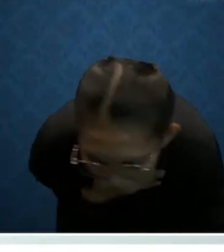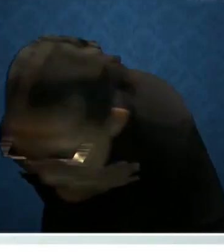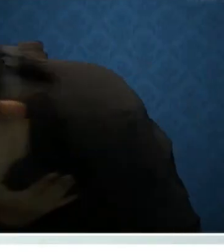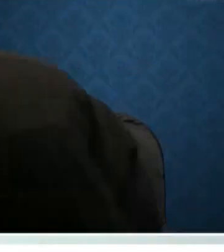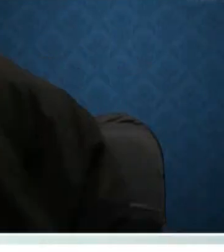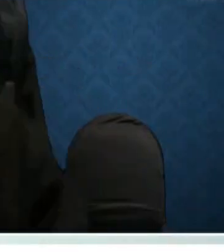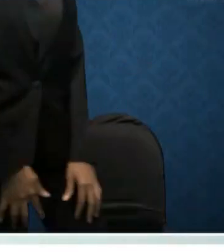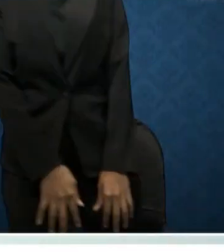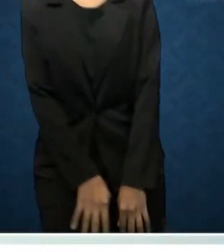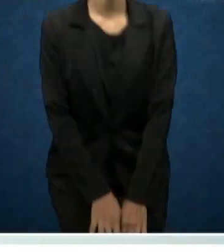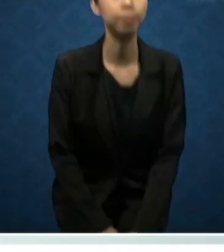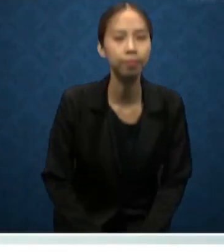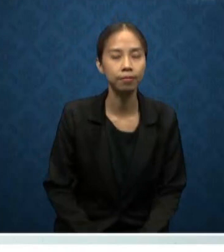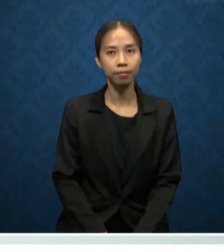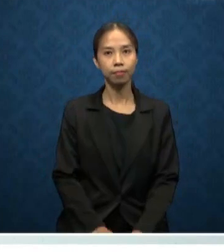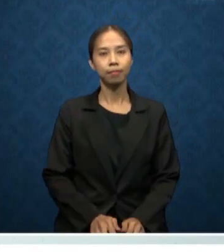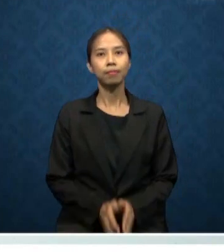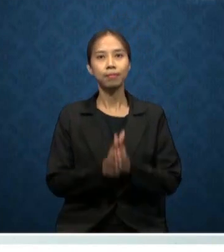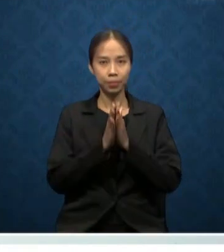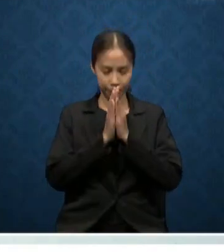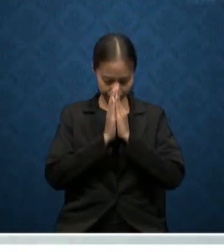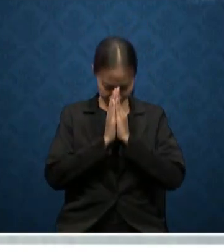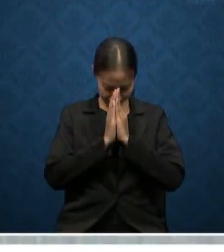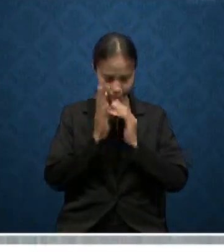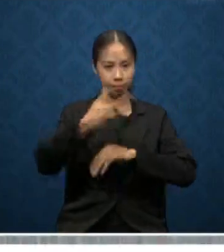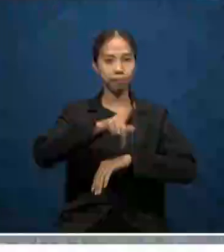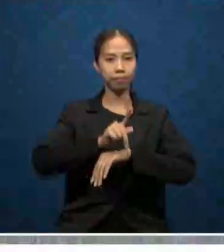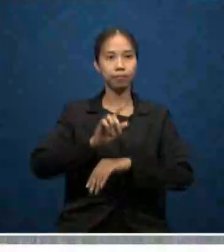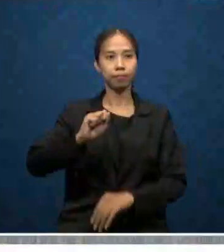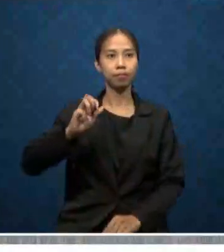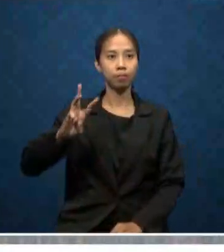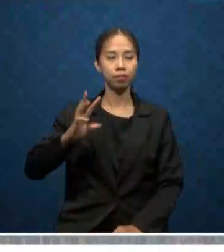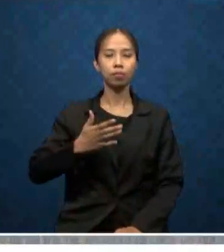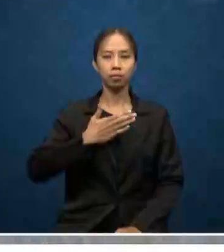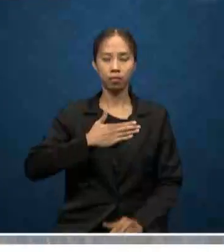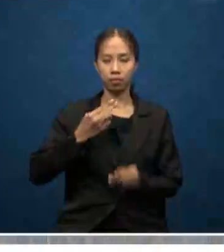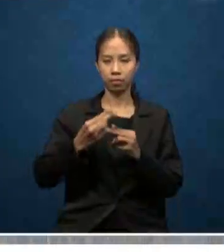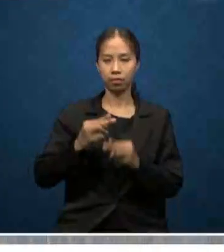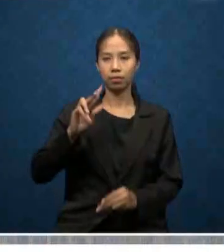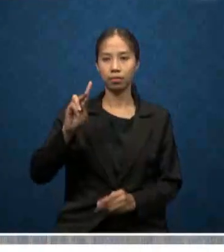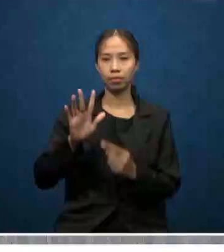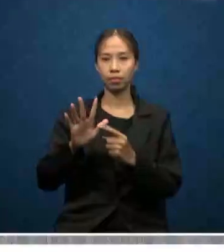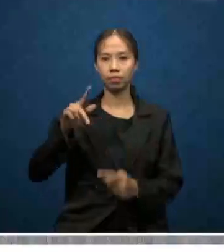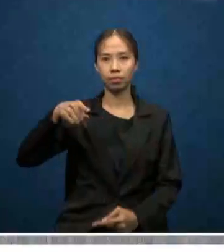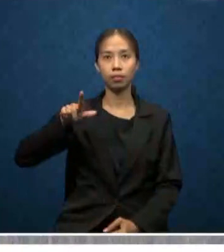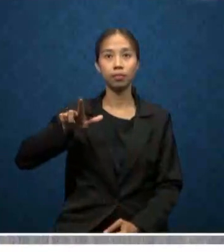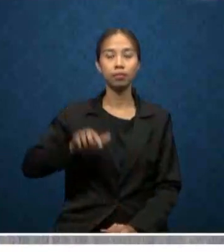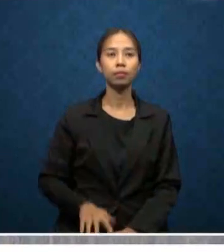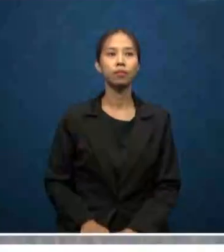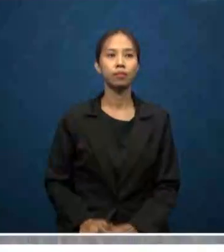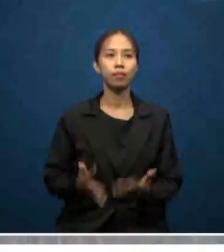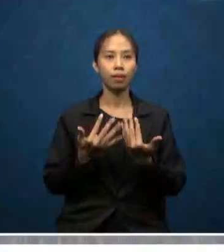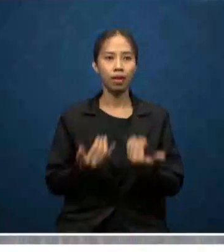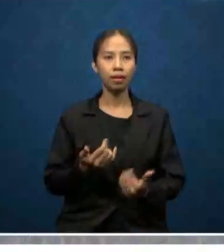ครับกราบเรียนท่านประธานวุฒิสภาที่เคารพผมกำบลเลศเกียรติดำรงนะครับก็ขออนุญาตในฐานะศิ